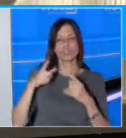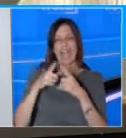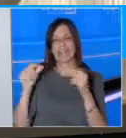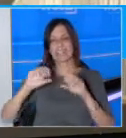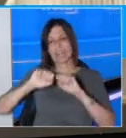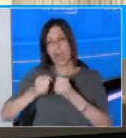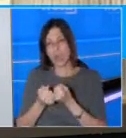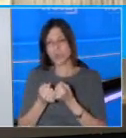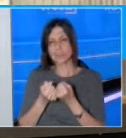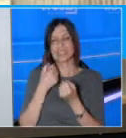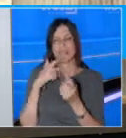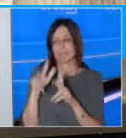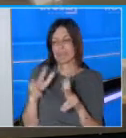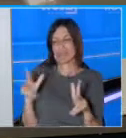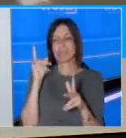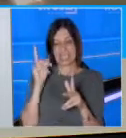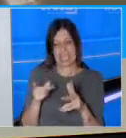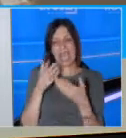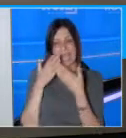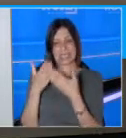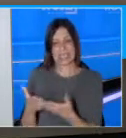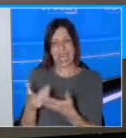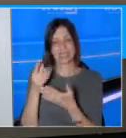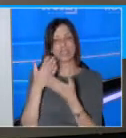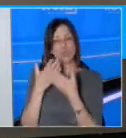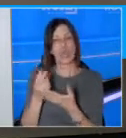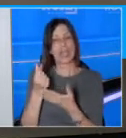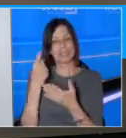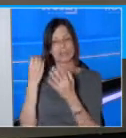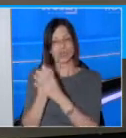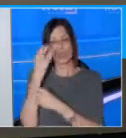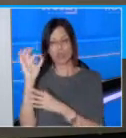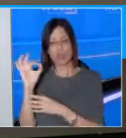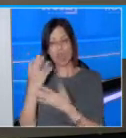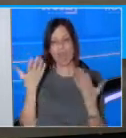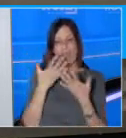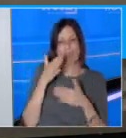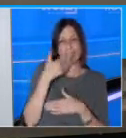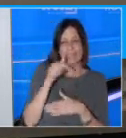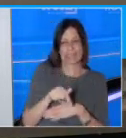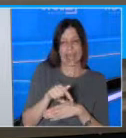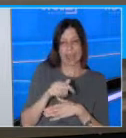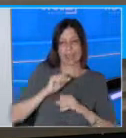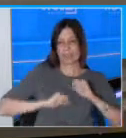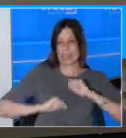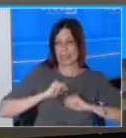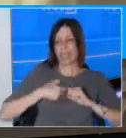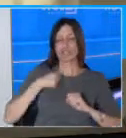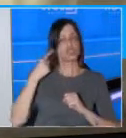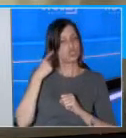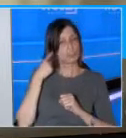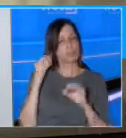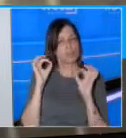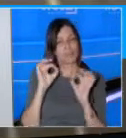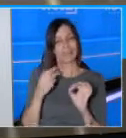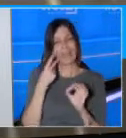באמת במצב שהיא זקוקה לסיוע הזה, לסיוע הכספי ולשיקום שלה. איך מדינת ישראל תנהג? אתה יודע, שמענו באמת, אנחנו